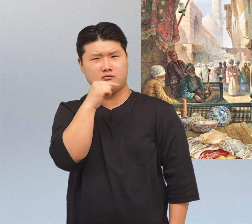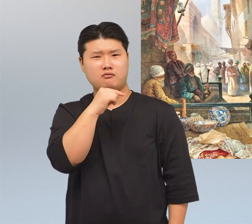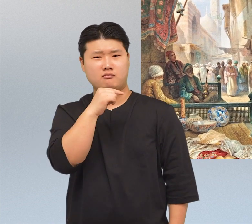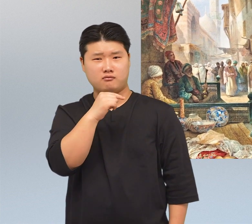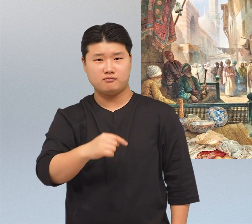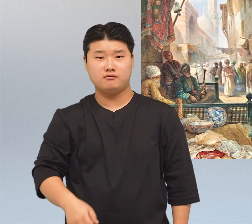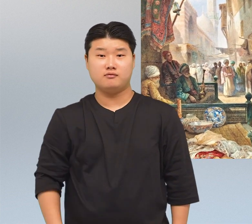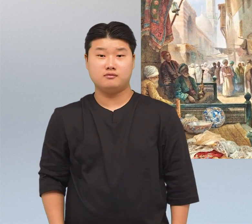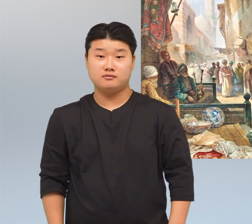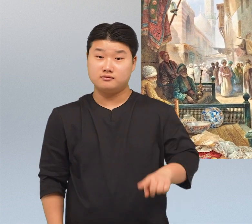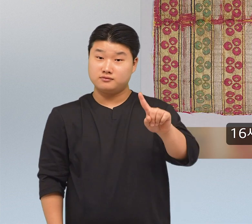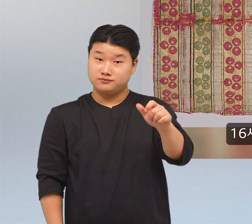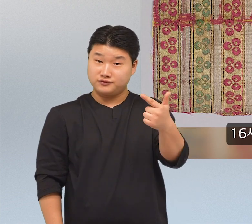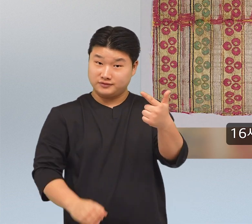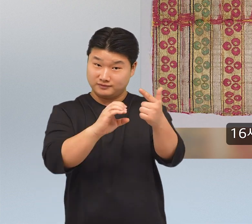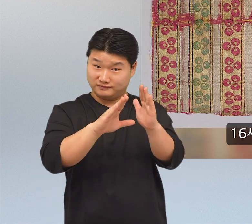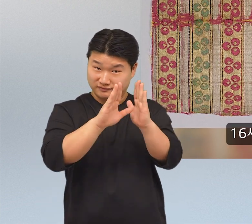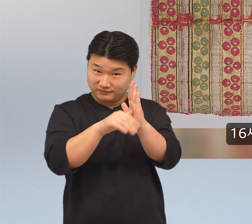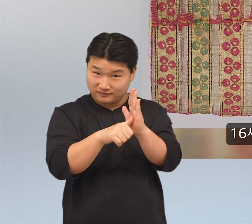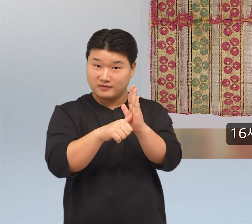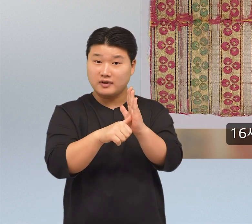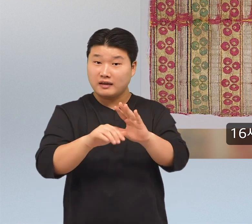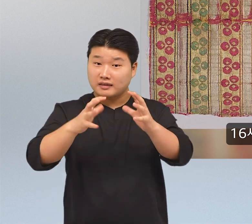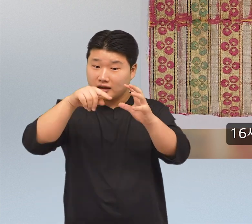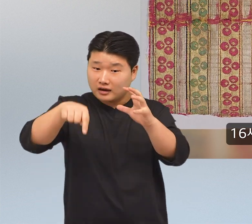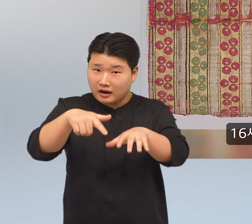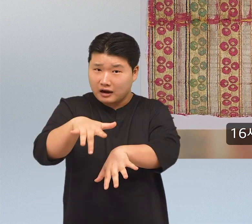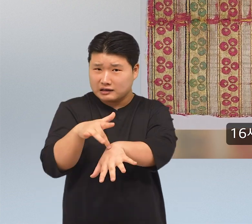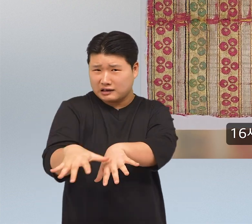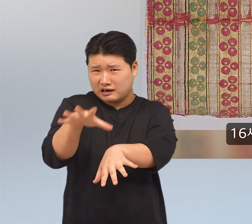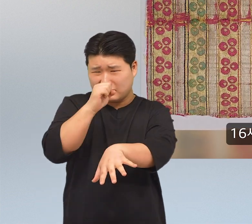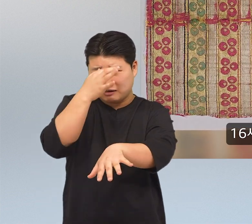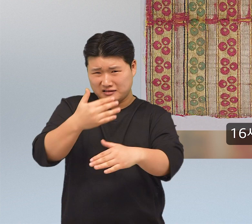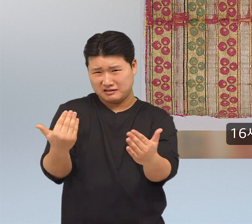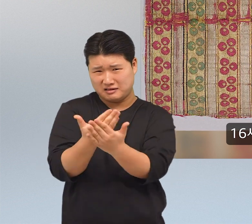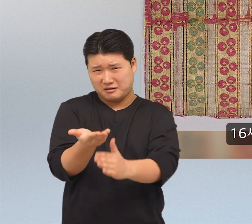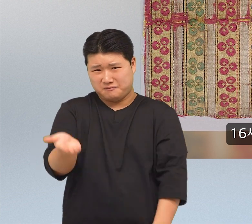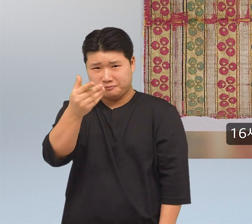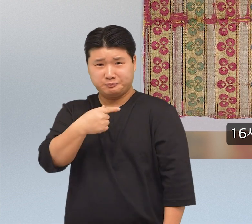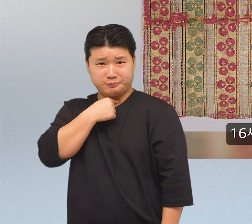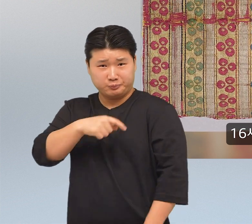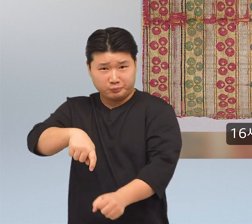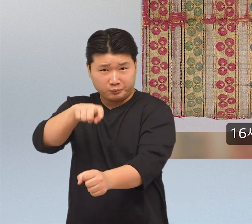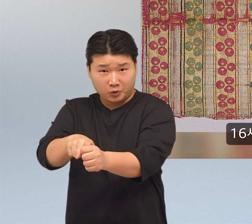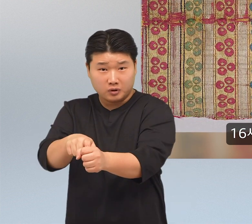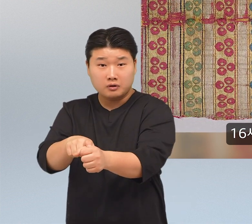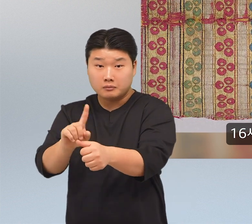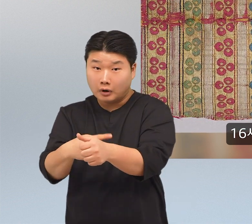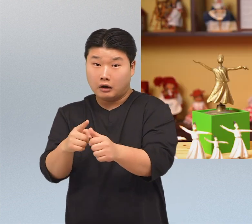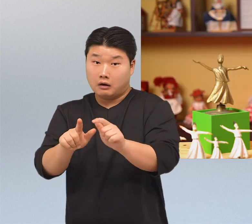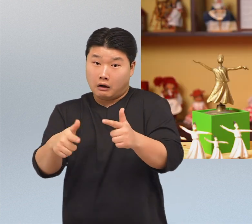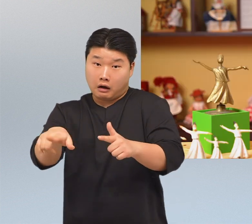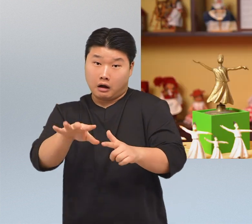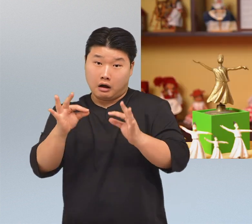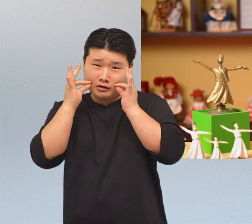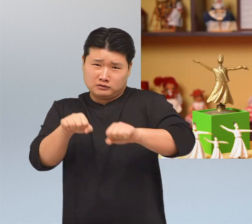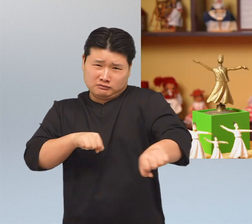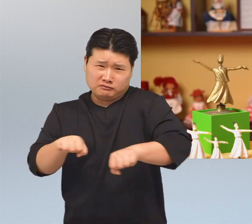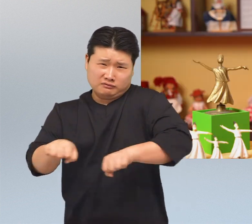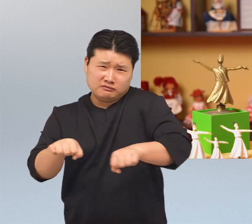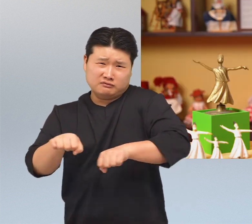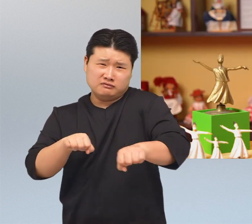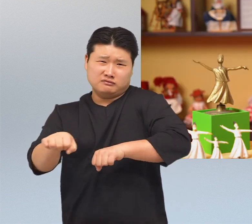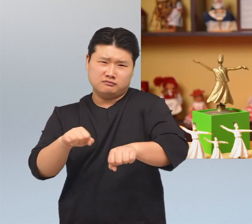수 없었습니다. 16세기 오스만의 직물이 뛰어난 품질을 유지한 데는 이러한